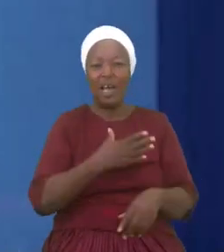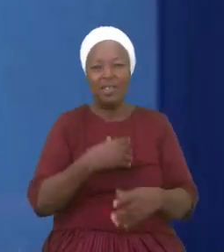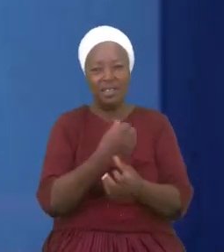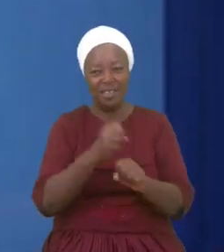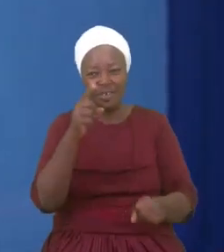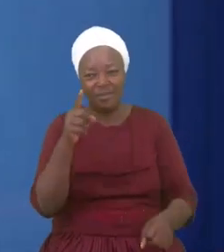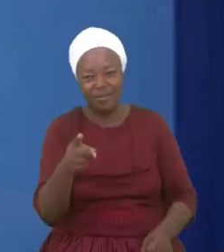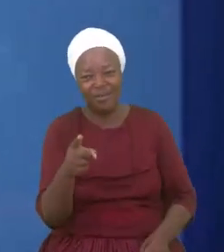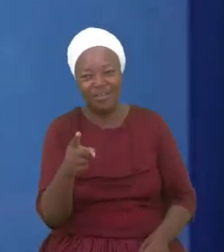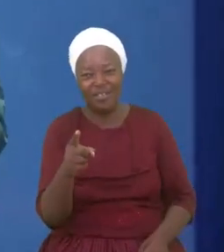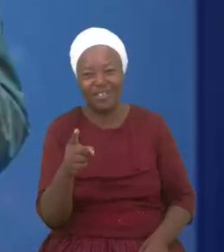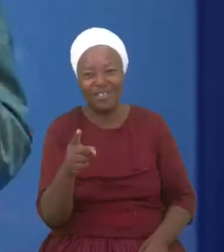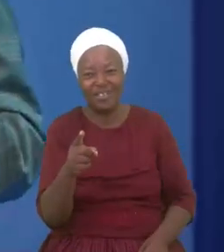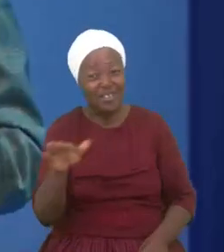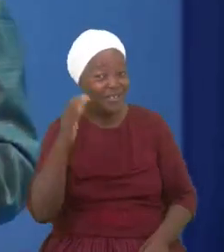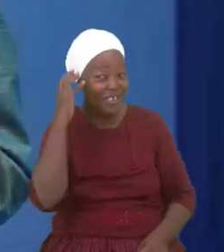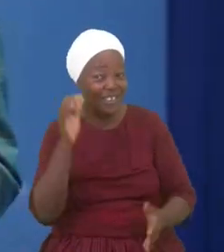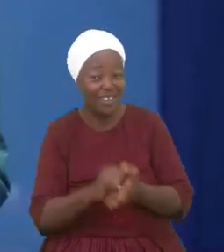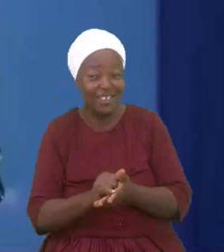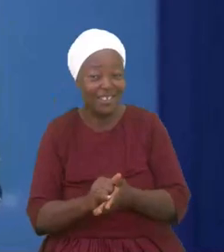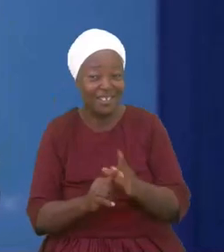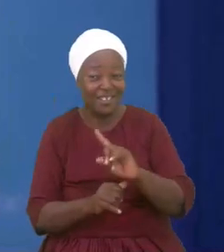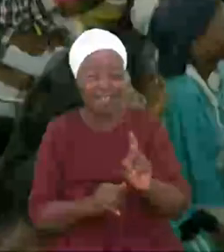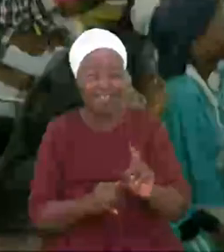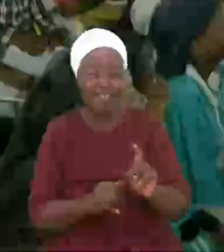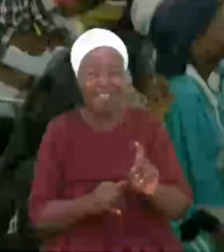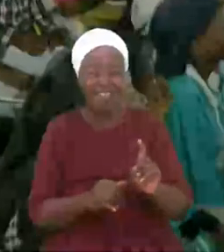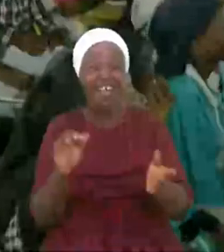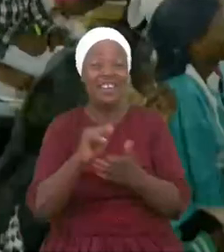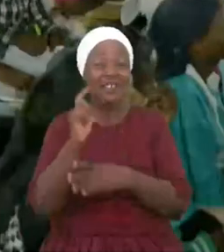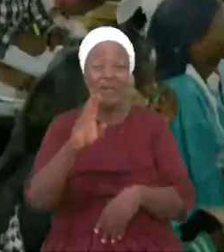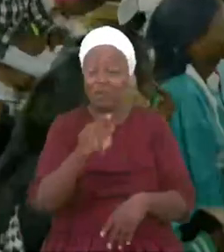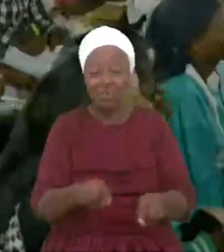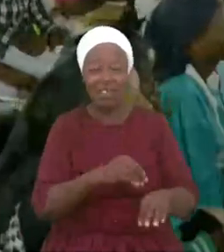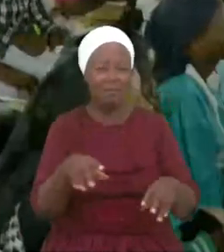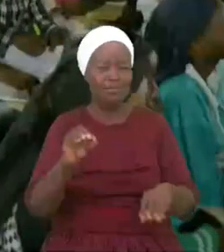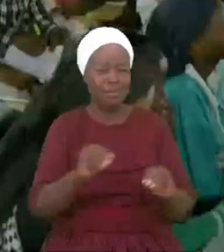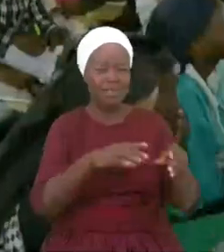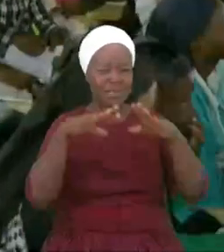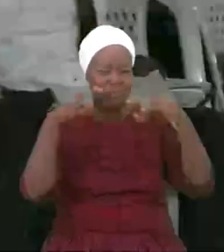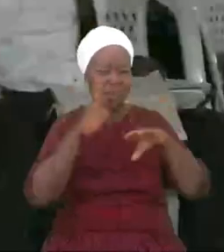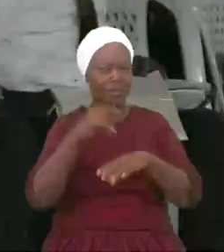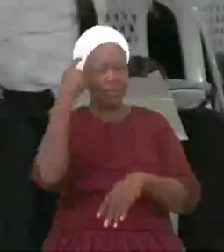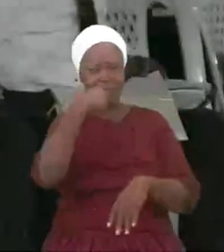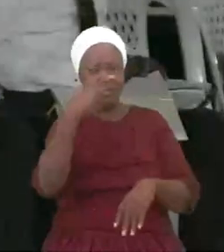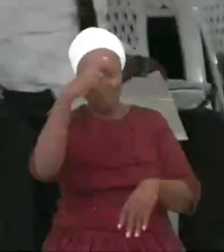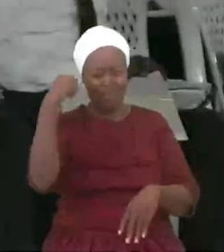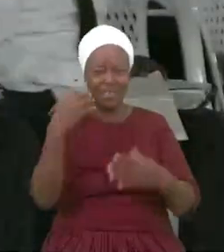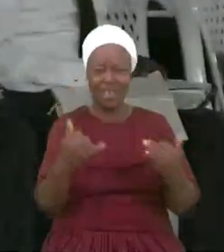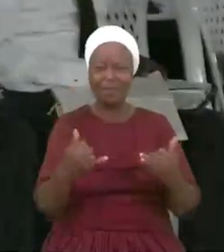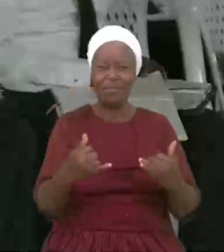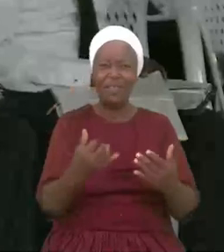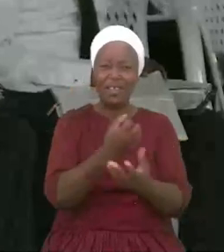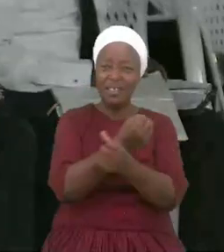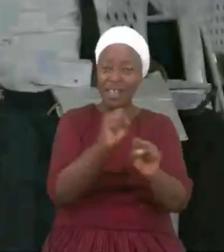la rétribution de Dieu il viendra lui-même et vous sauvera est-ce que vous avez entendu cela alors